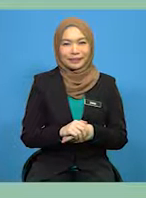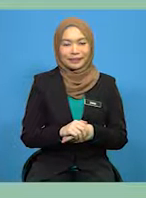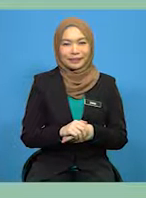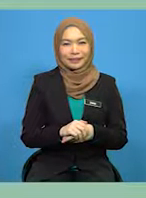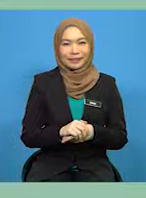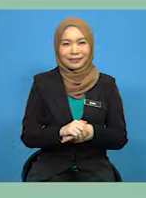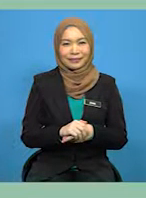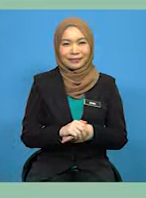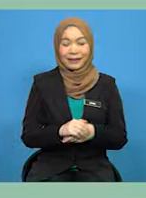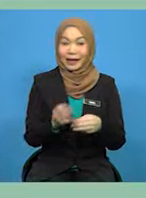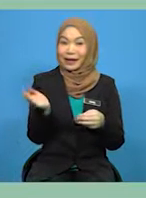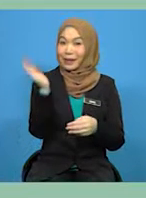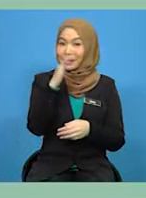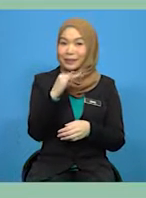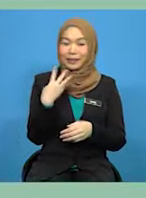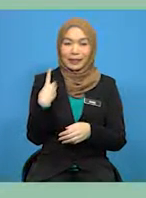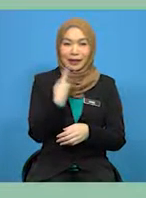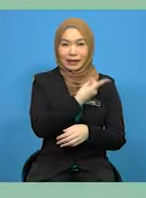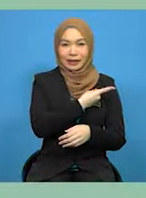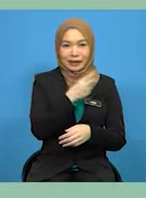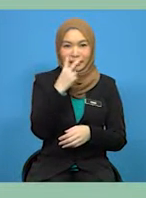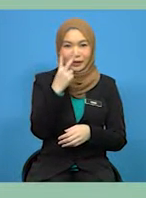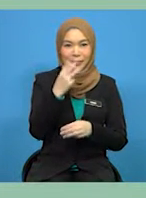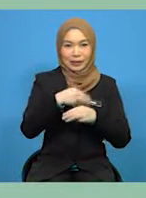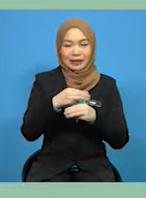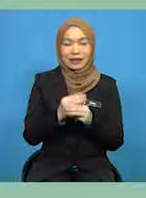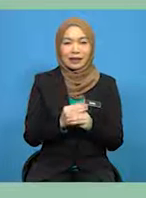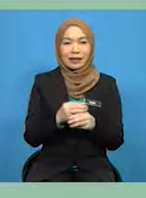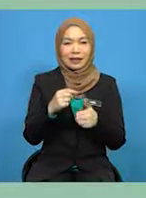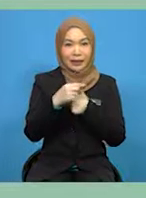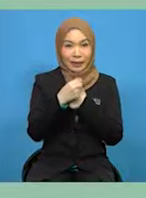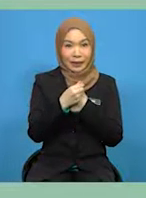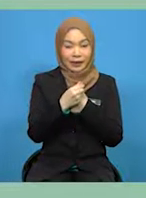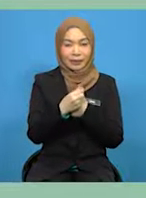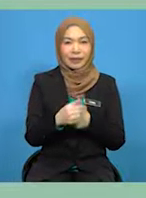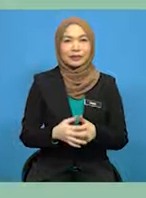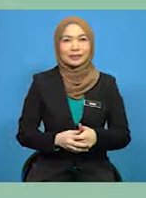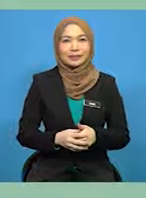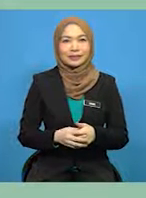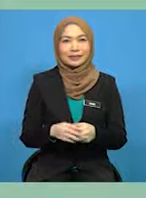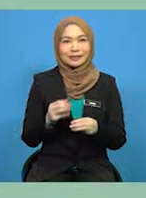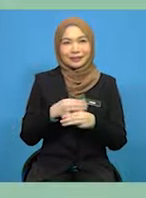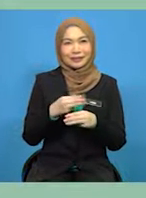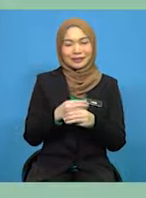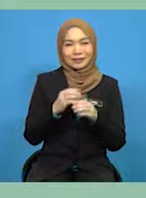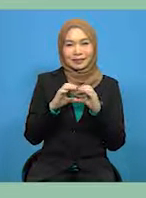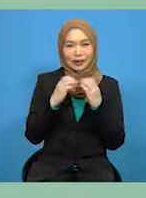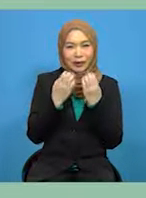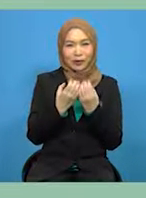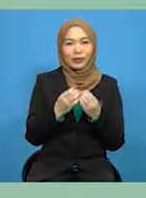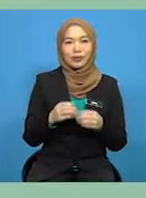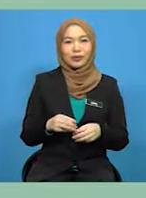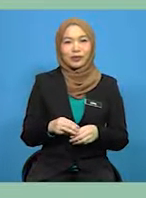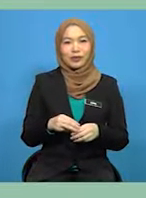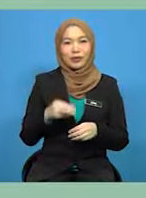Baiklah, mari kita lihat masalah yang pertama. Masalah pengumpulan maklumat